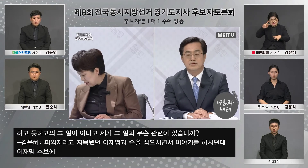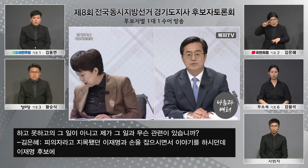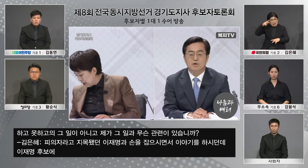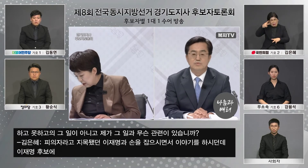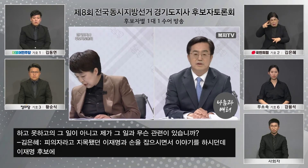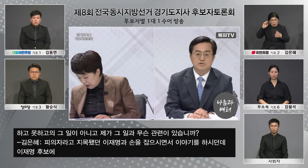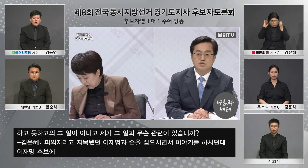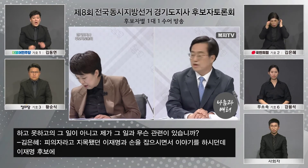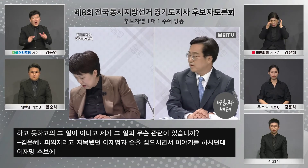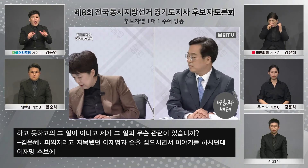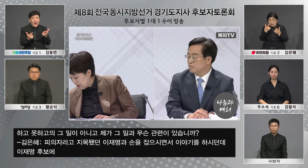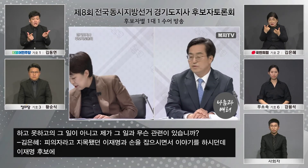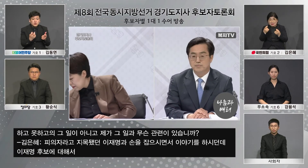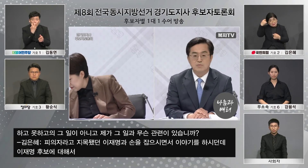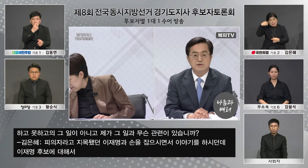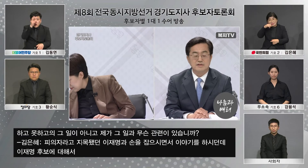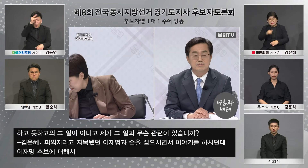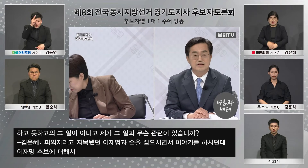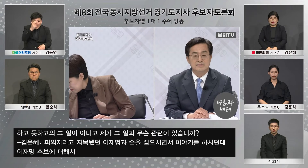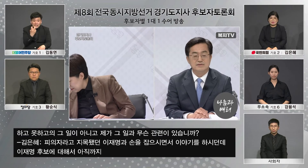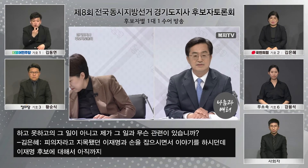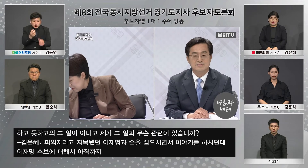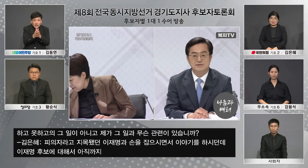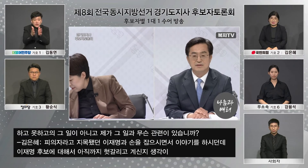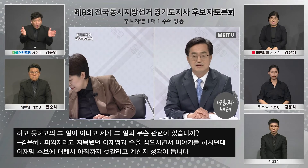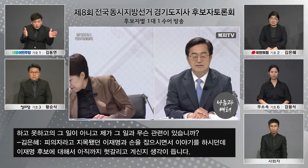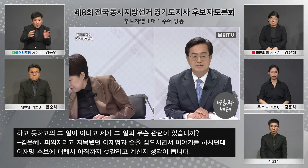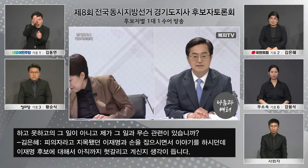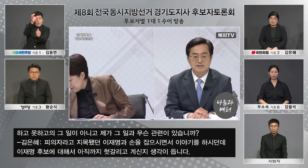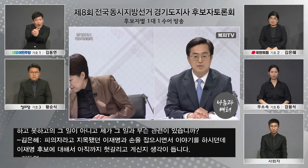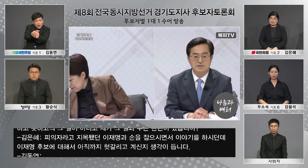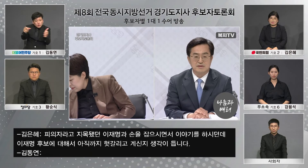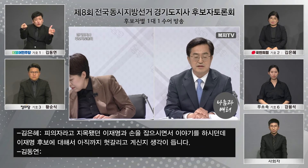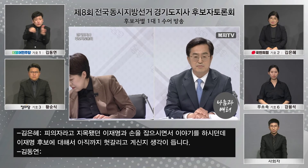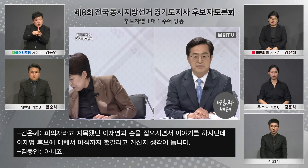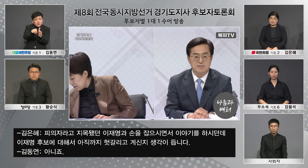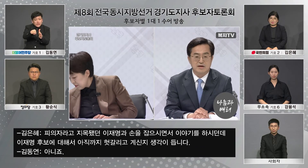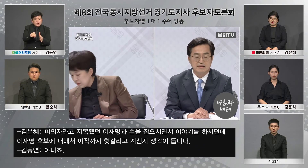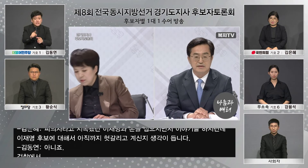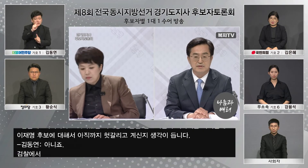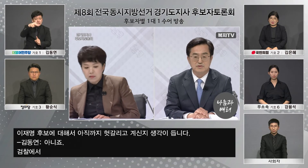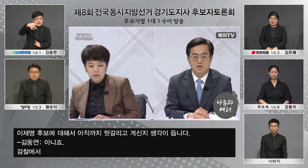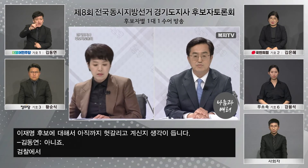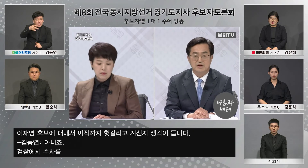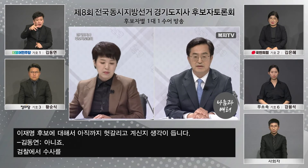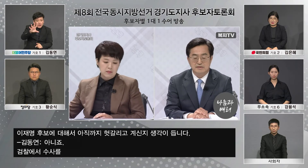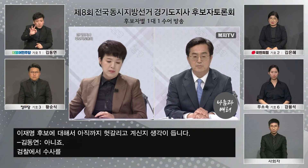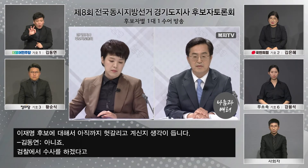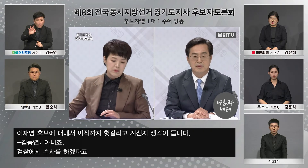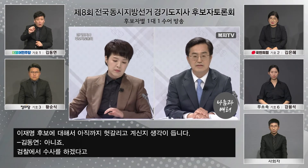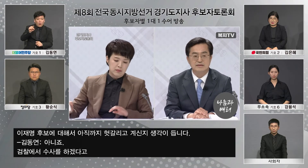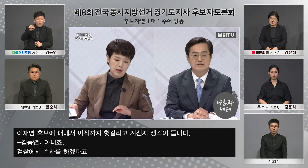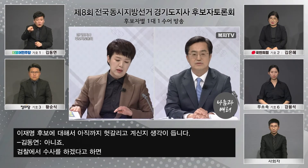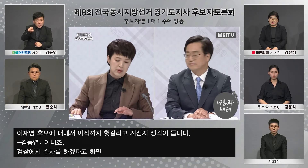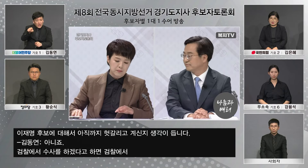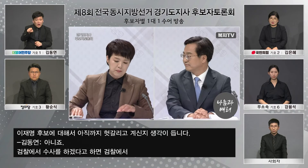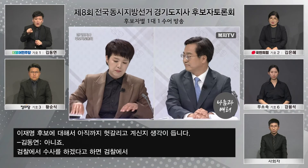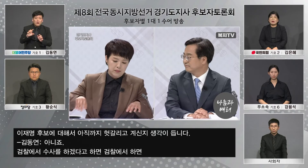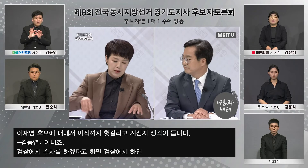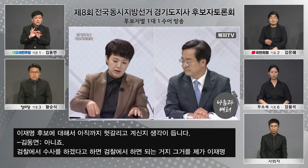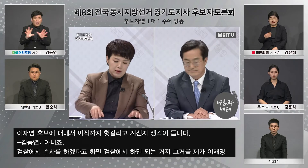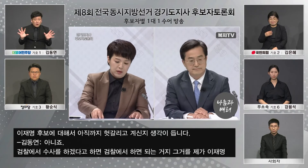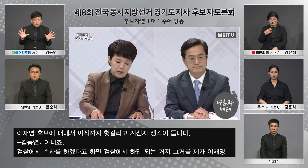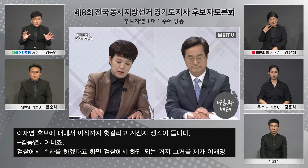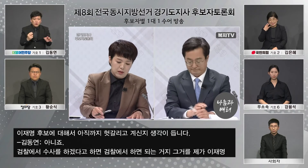듭니다. 아니죠. 검찰에 제가 수사를 하겠다고 하면 검찰에서 하면 되는 거지. 그걸 제가 이재명 지사에게 받아라말 할 일이 아니죠. 검찰에서 판단할 일이죠. 네.